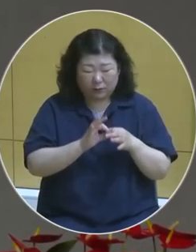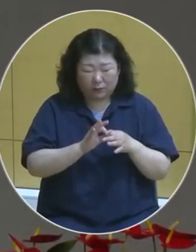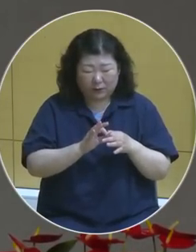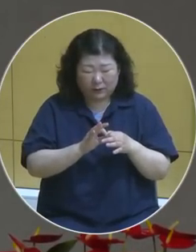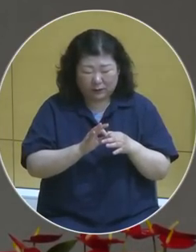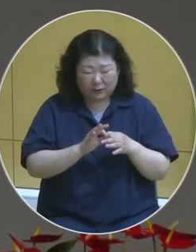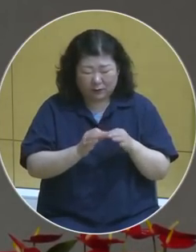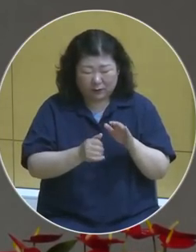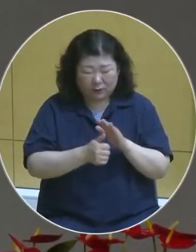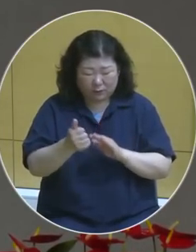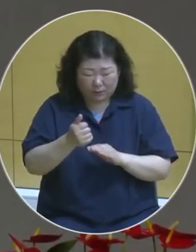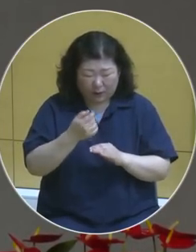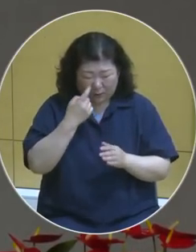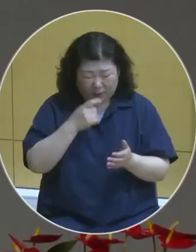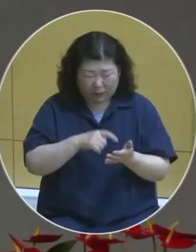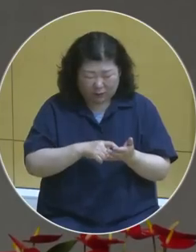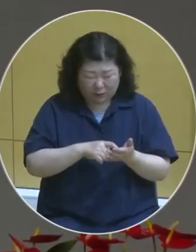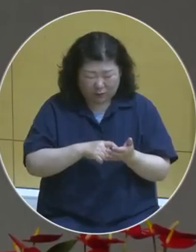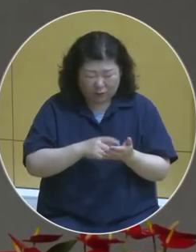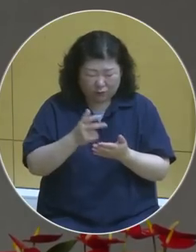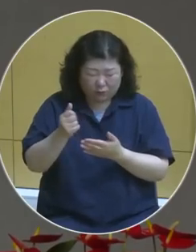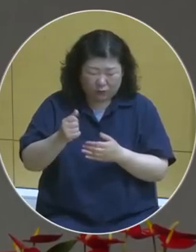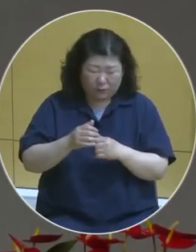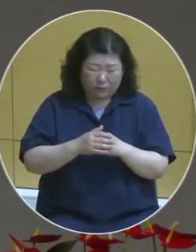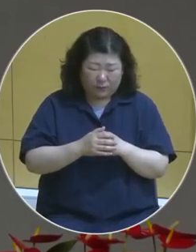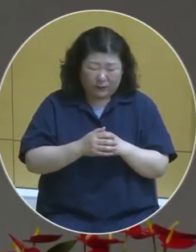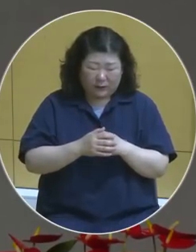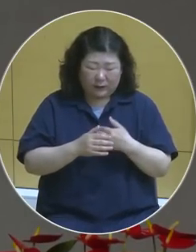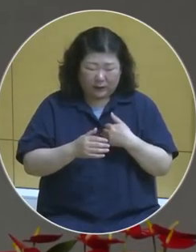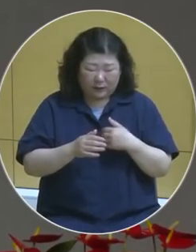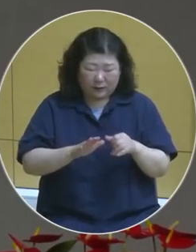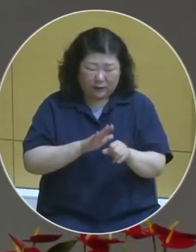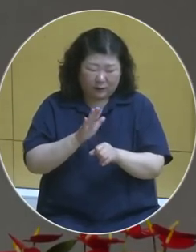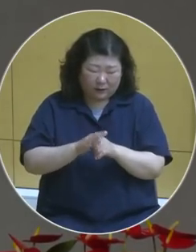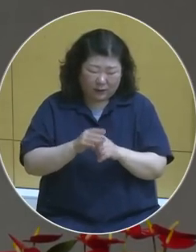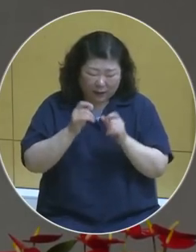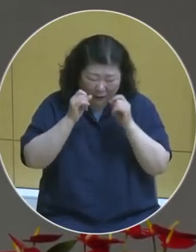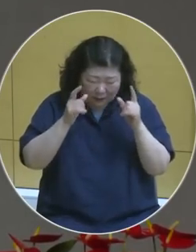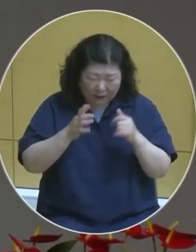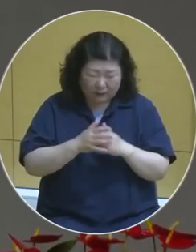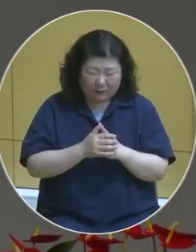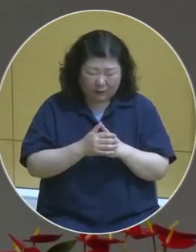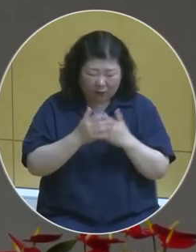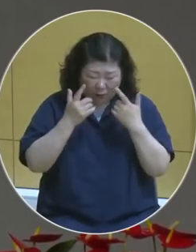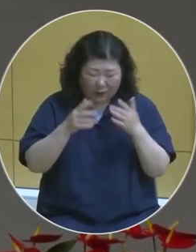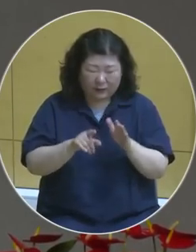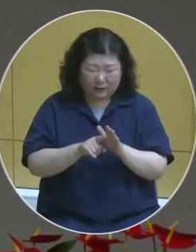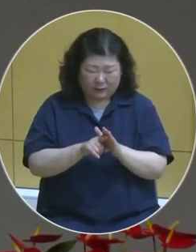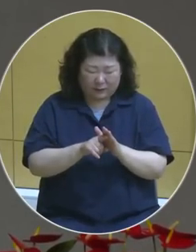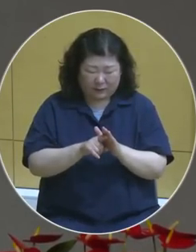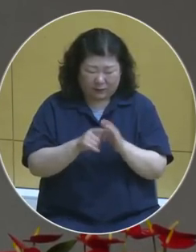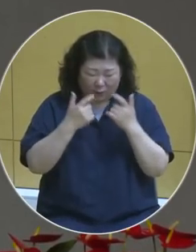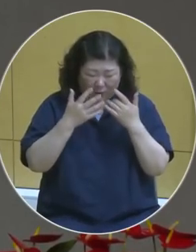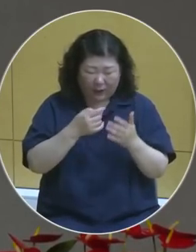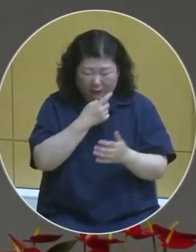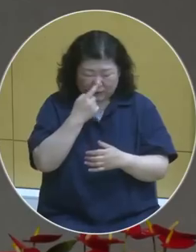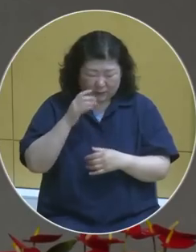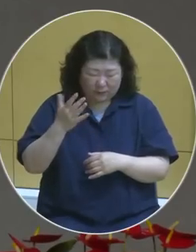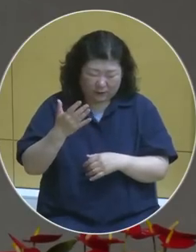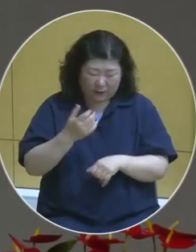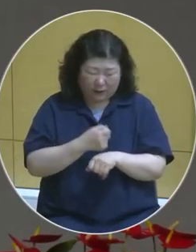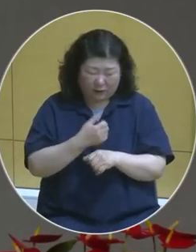주님의 이름 확인하며 주님께서 나를 사랑하심을 깨닫는 놀라운 확증들이 일어나는 귀한 예배 시간 되게